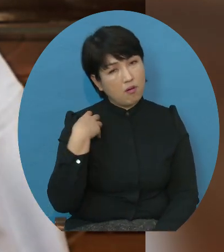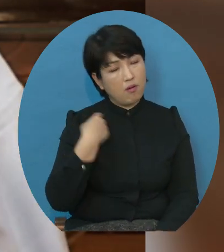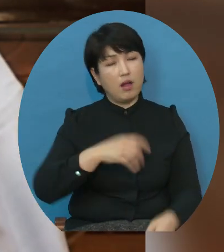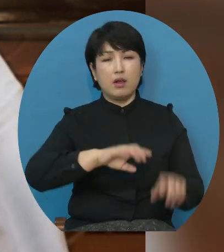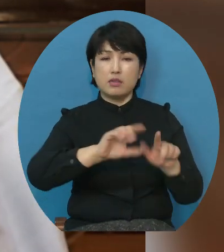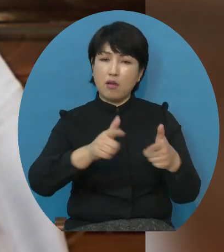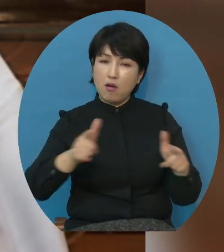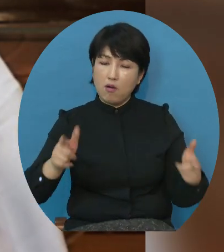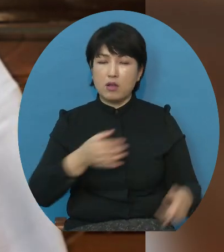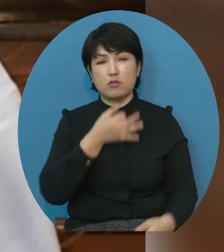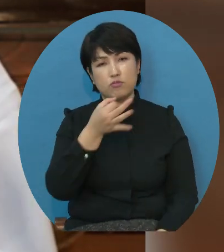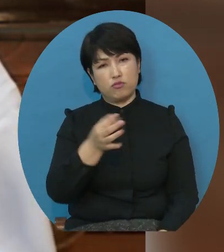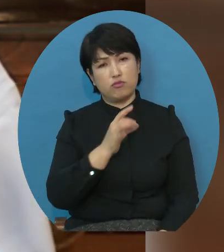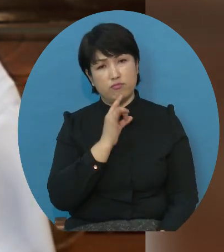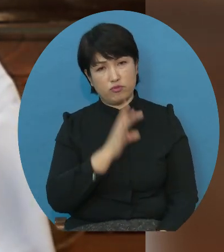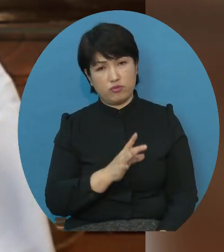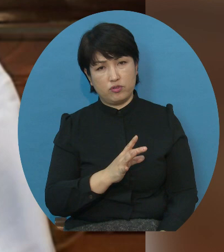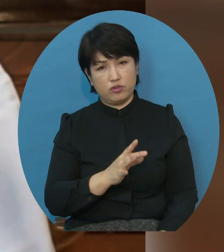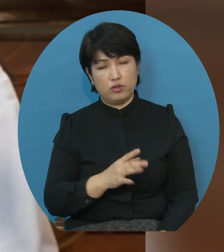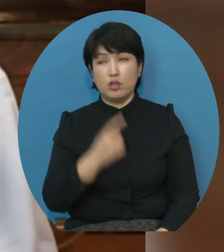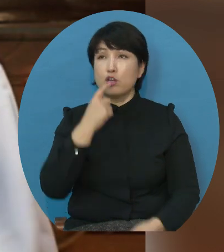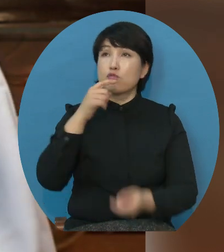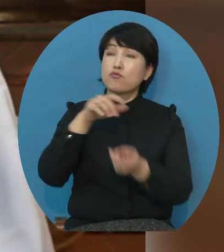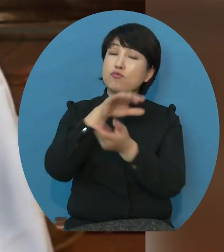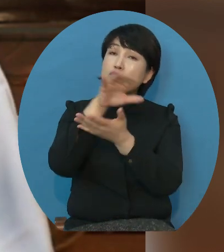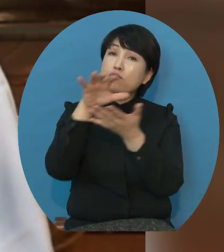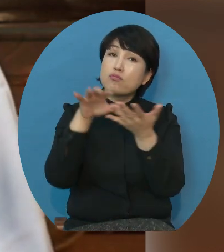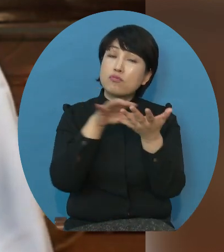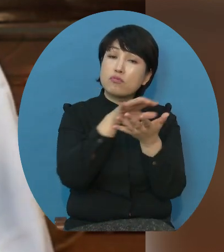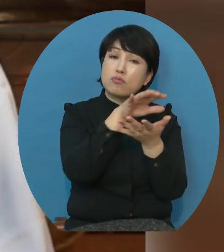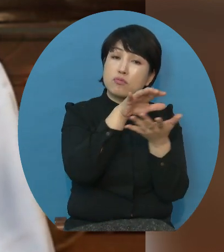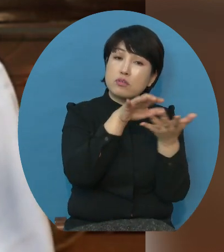불리고 아치 구름이